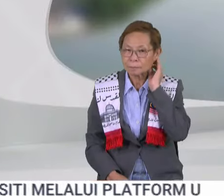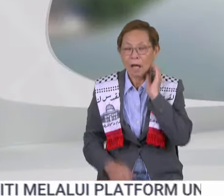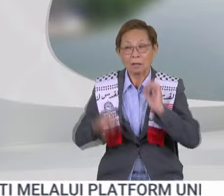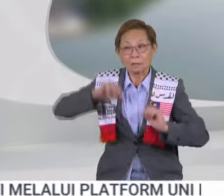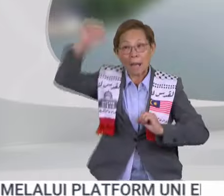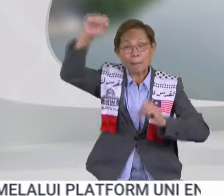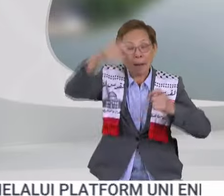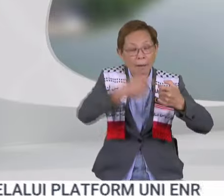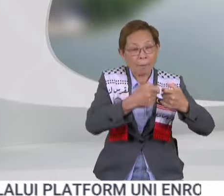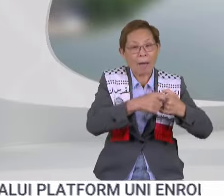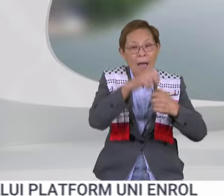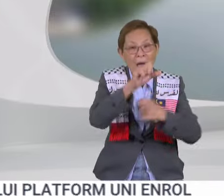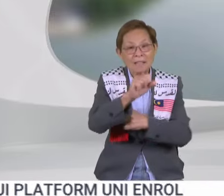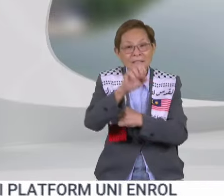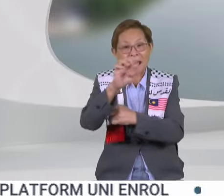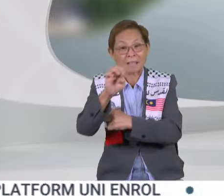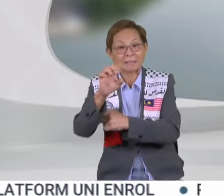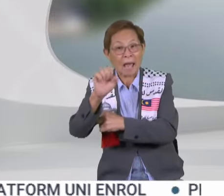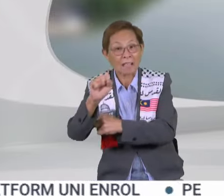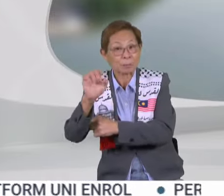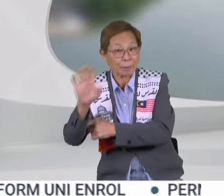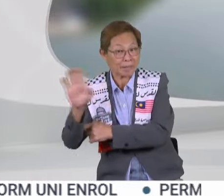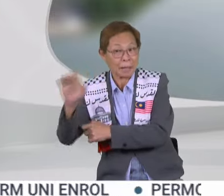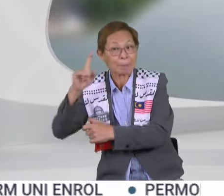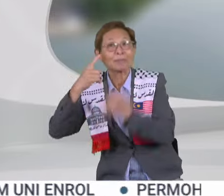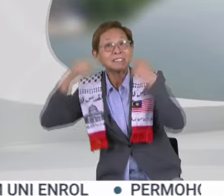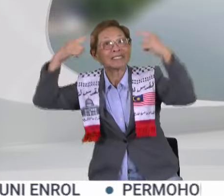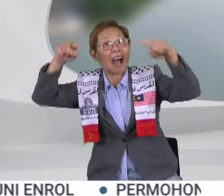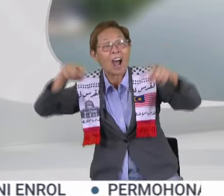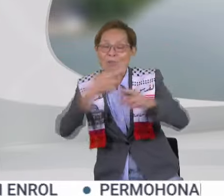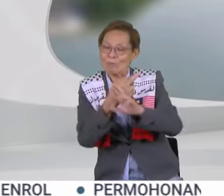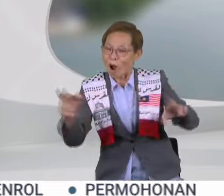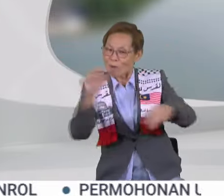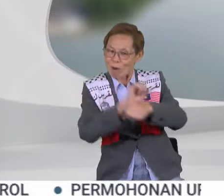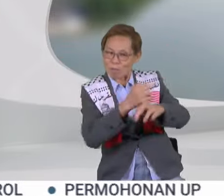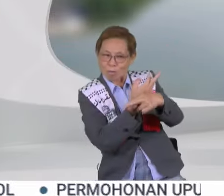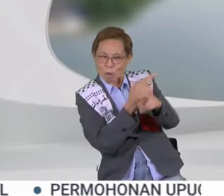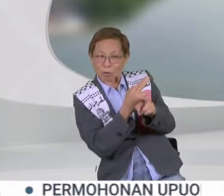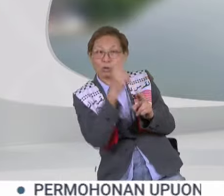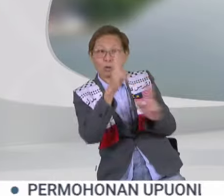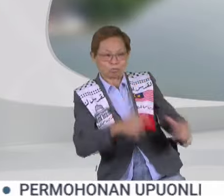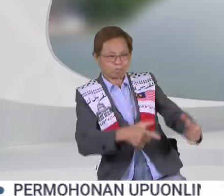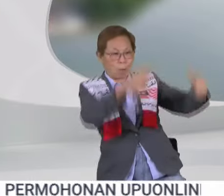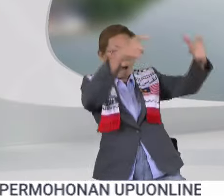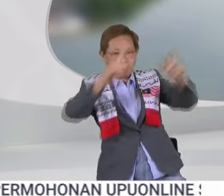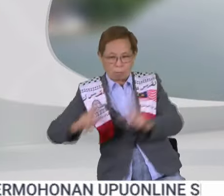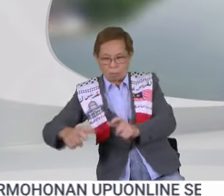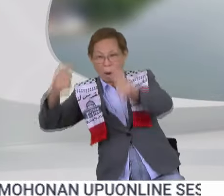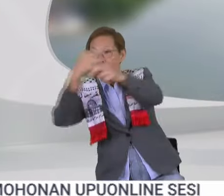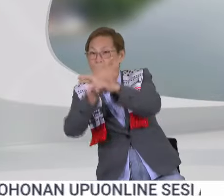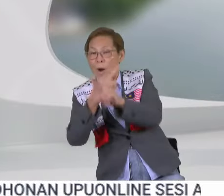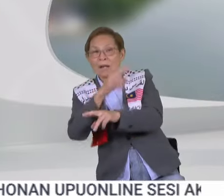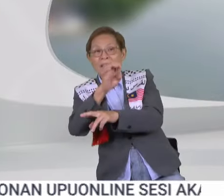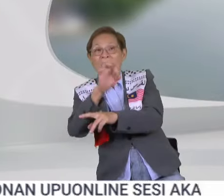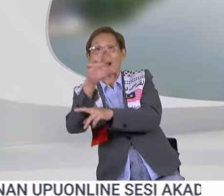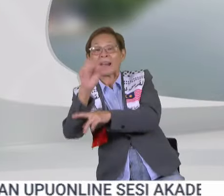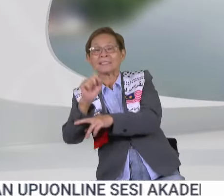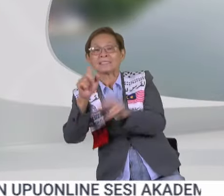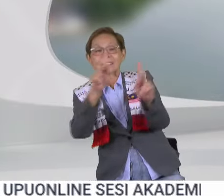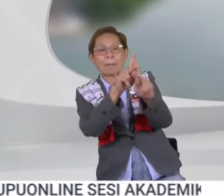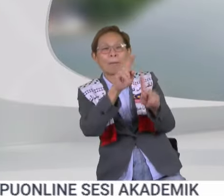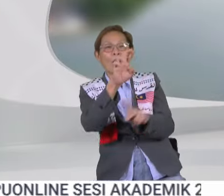Sabah Electricity Sendirian Berhad SESB berjaya menyiapkan kerja-kerja pembaikan dua menara pengalihan sementara ERS di Kampung